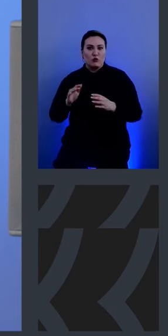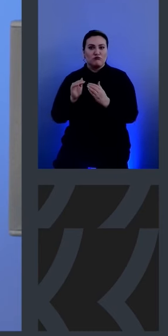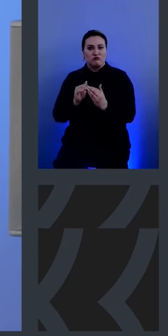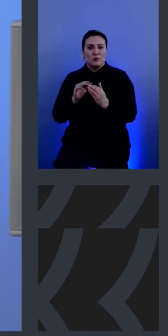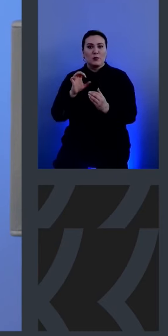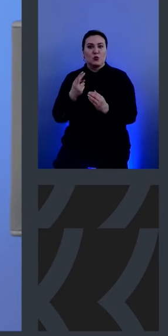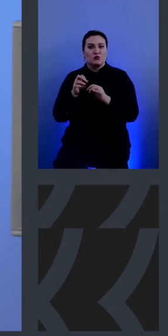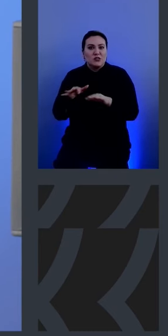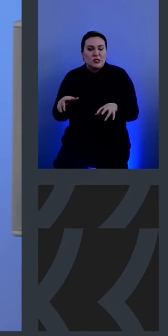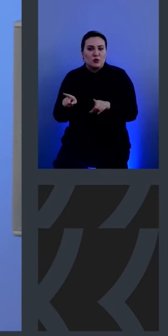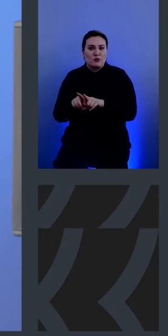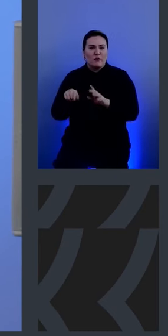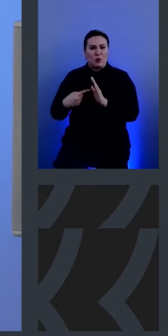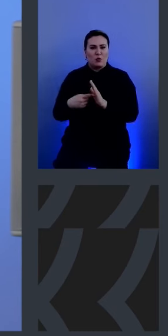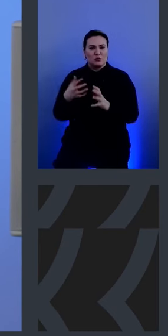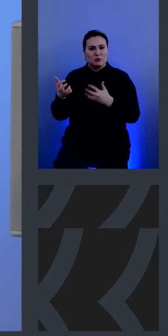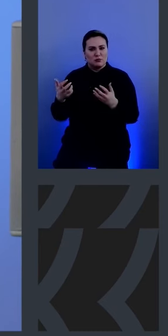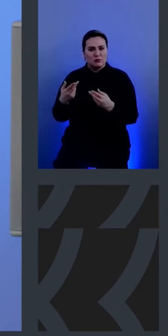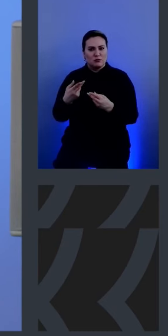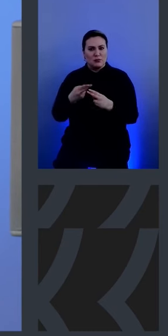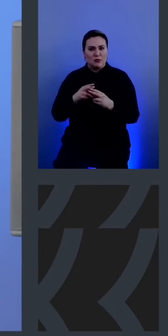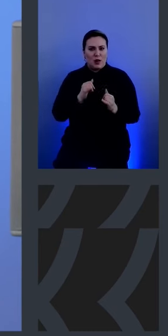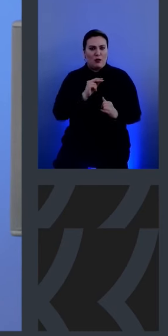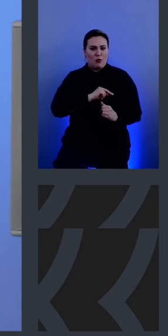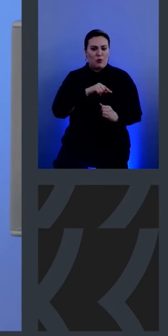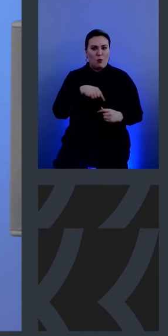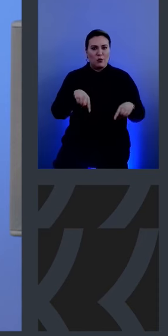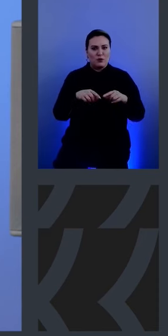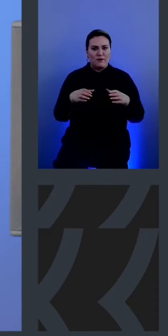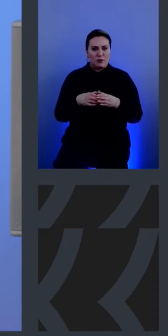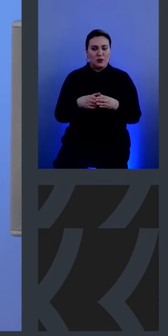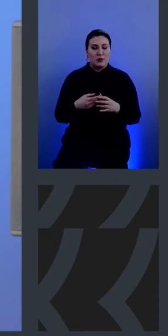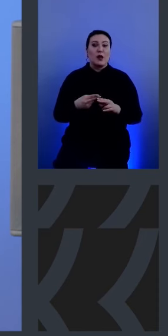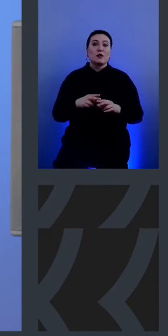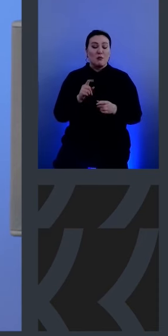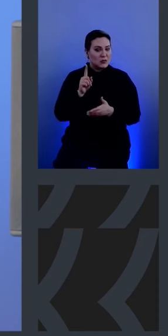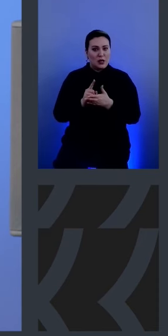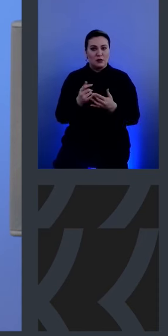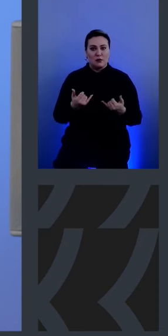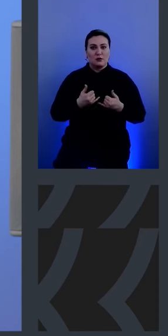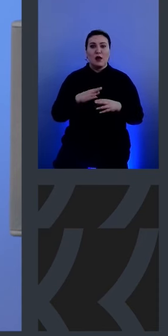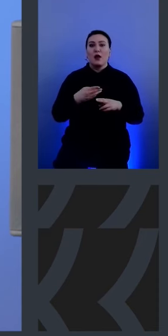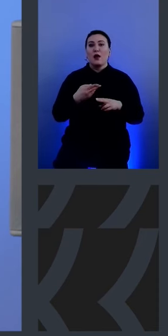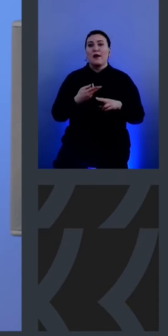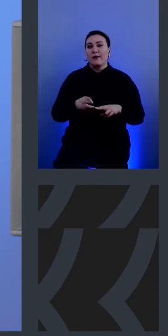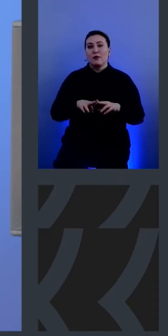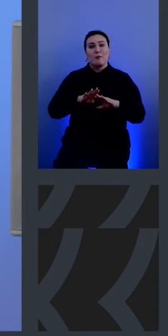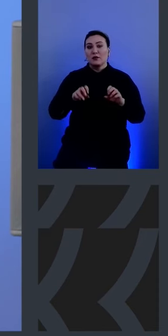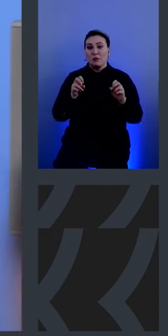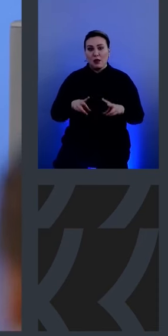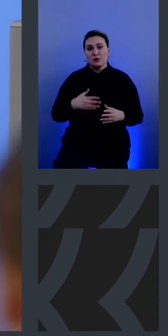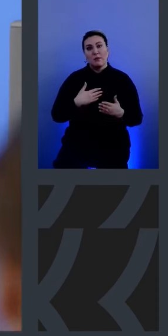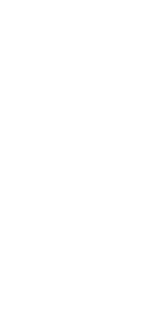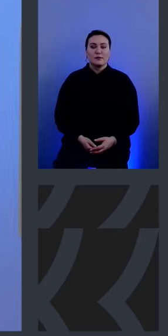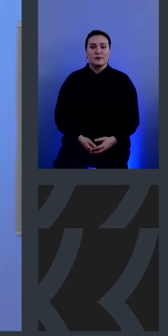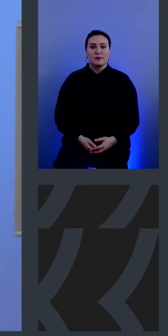социальной сети. Вот, поэтому да, это обязательно для нас, это безопасно. Мы этим активно пользуемся.